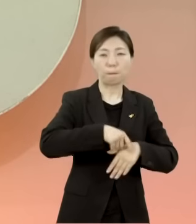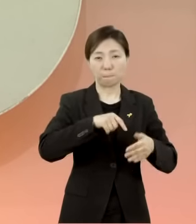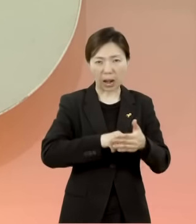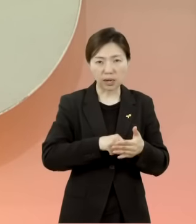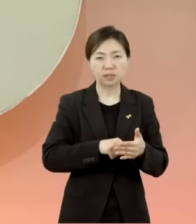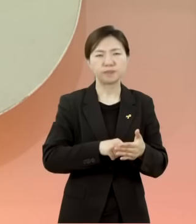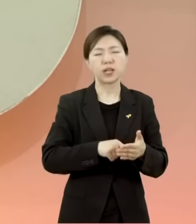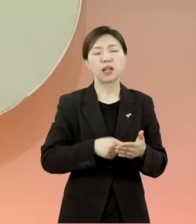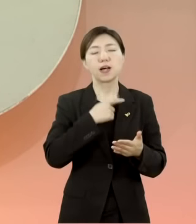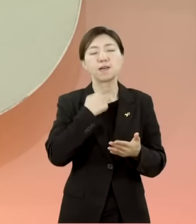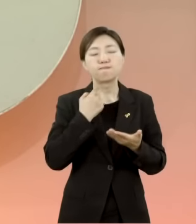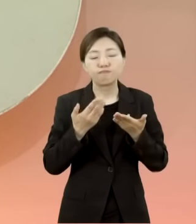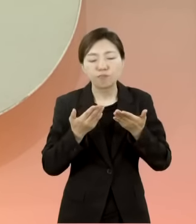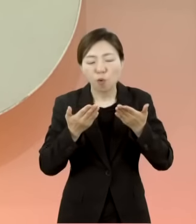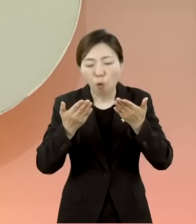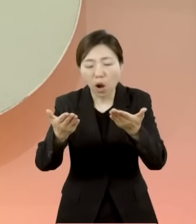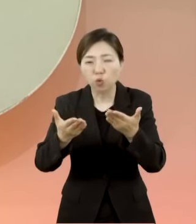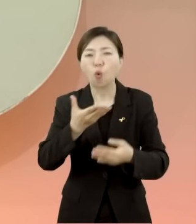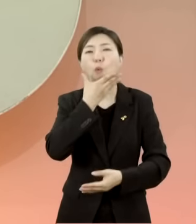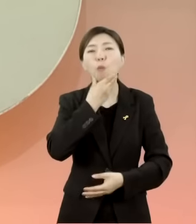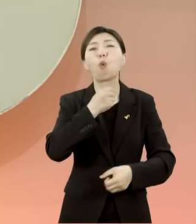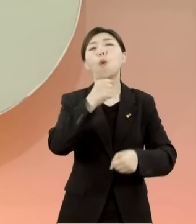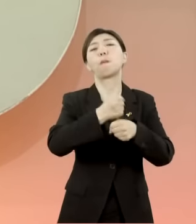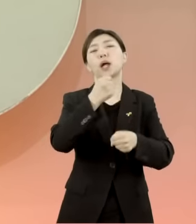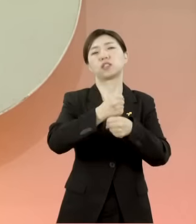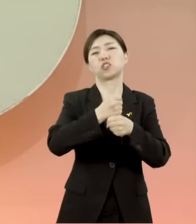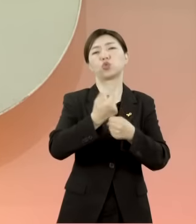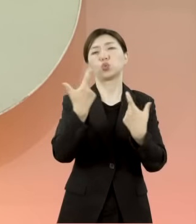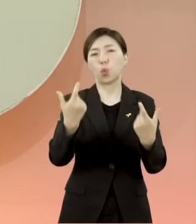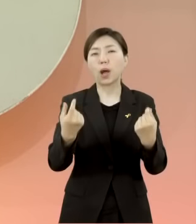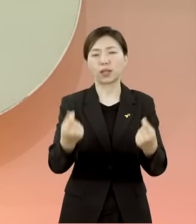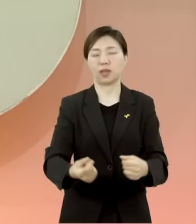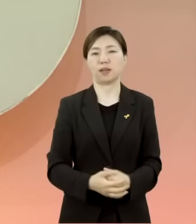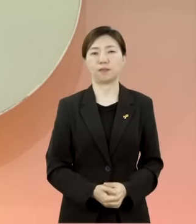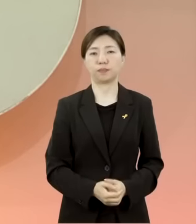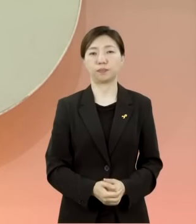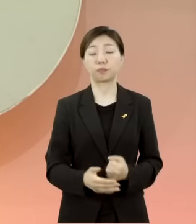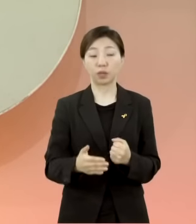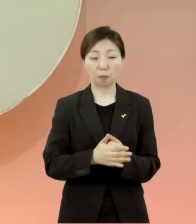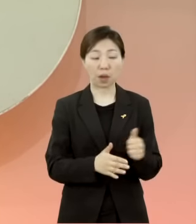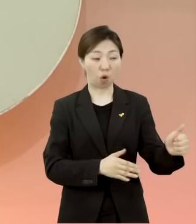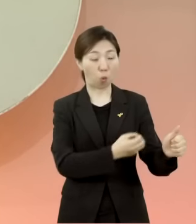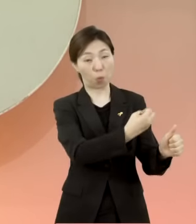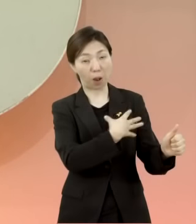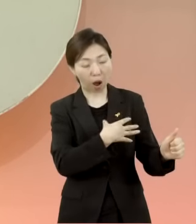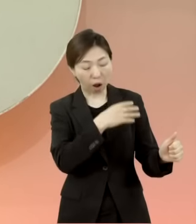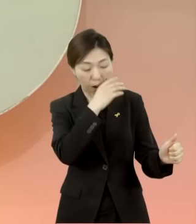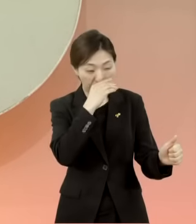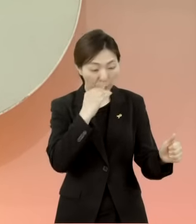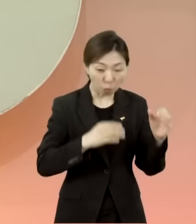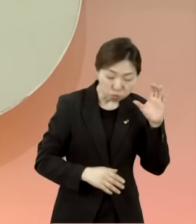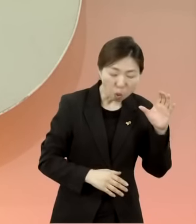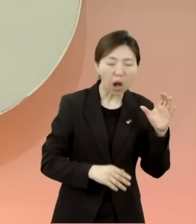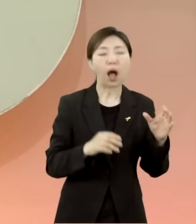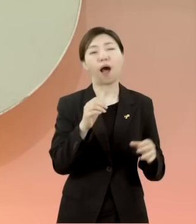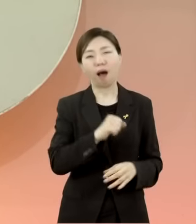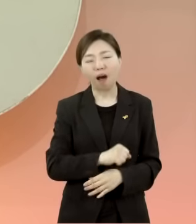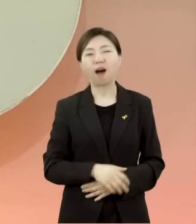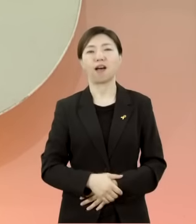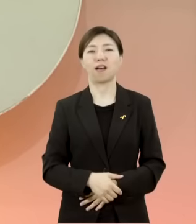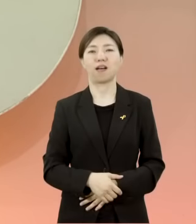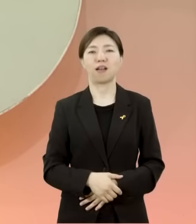활동하는게 그것도 복을 짓는 겁니다 그렇기 때문에 그 거사님이 말씀을